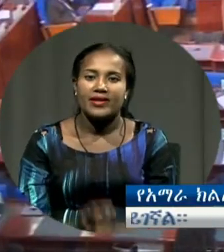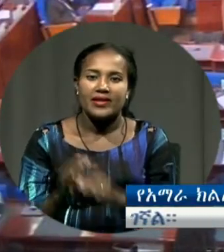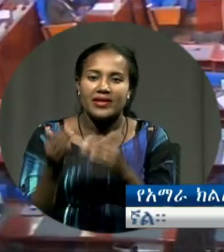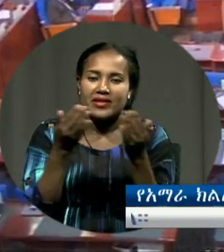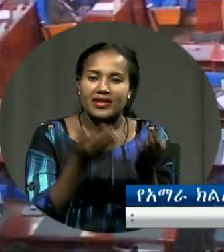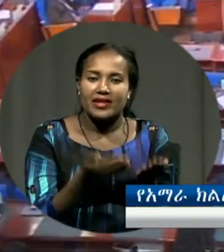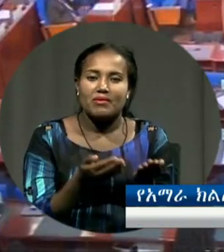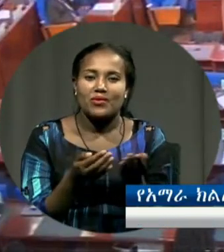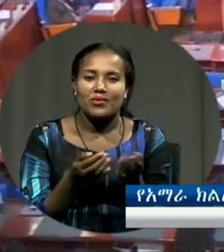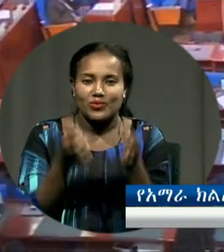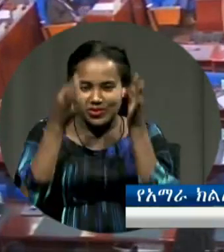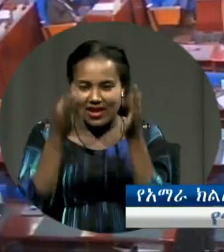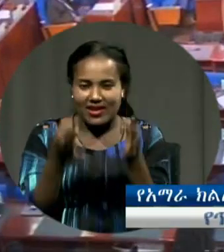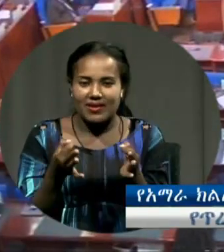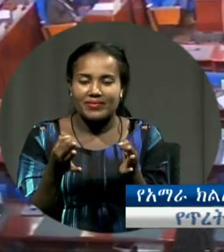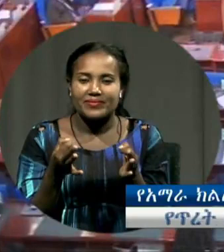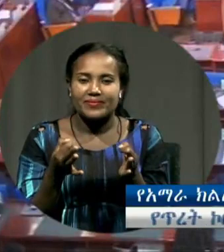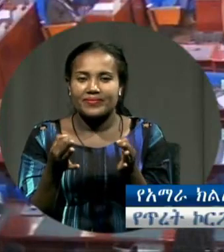የቀረበውን ውሳኔ